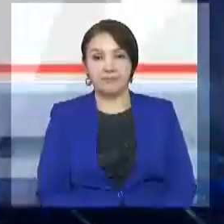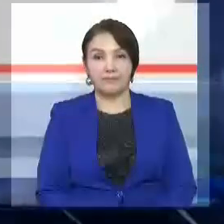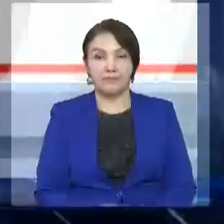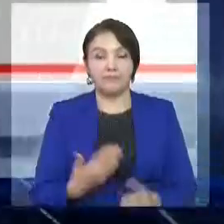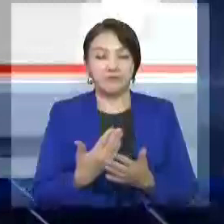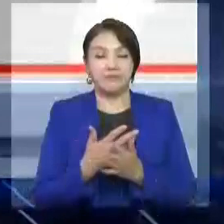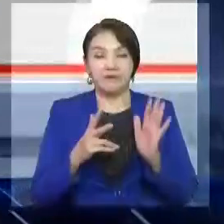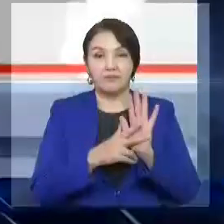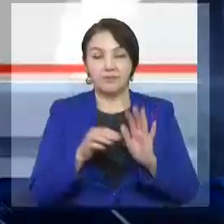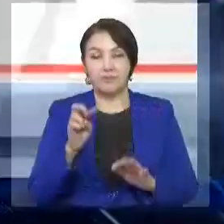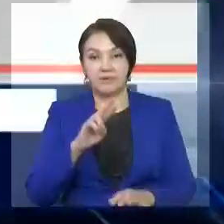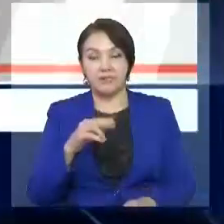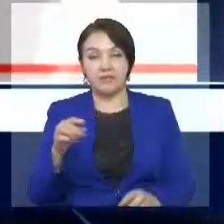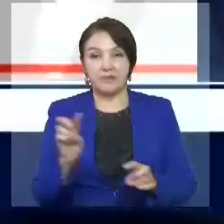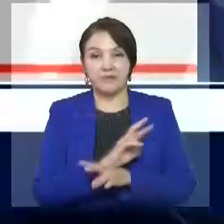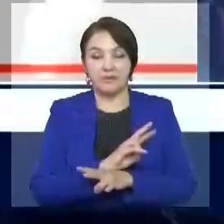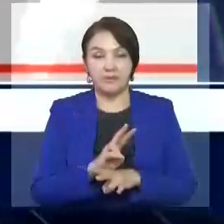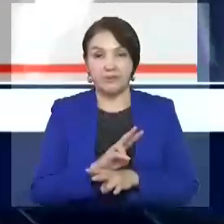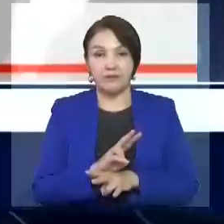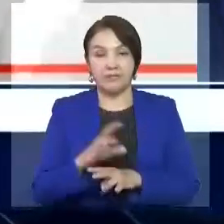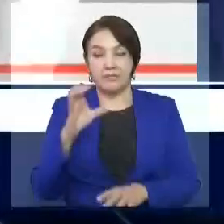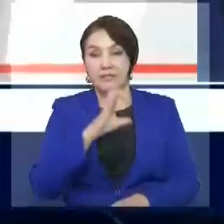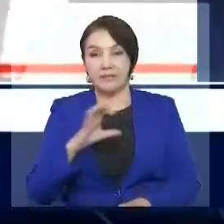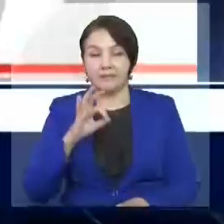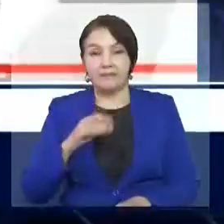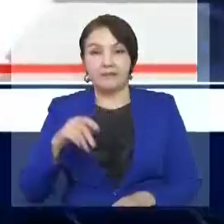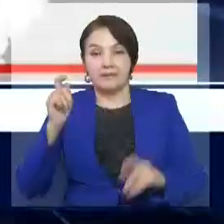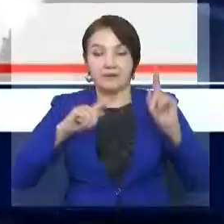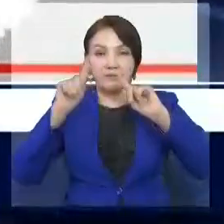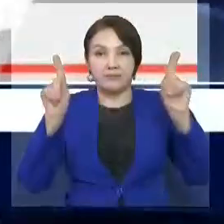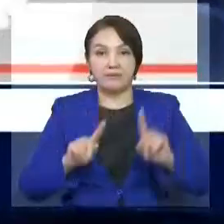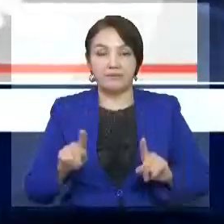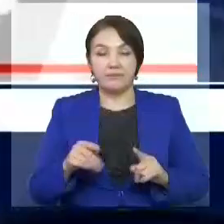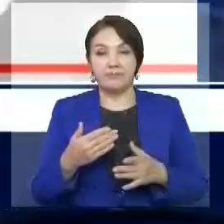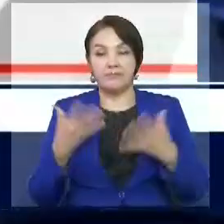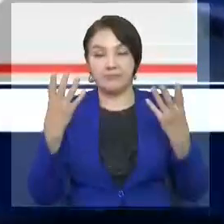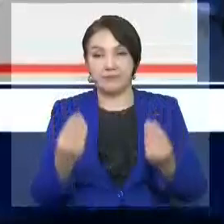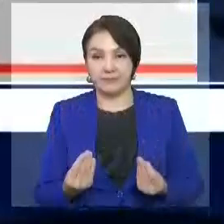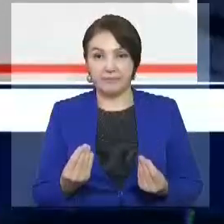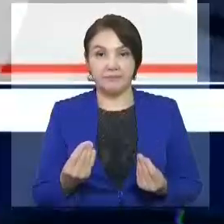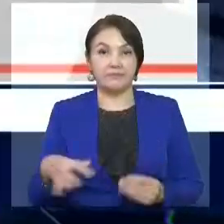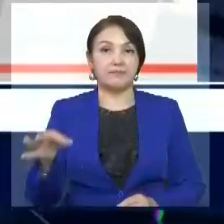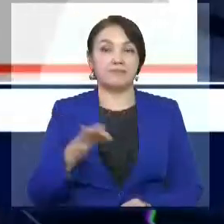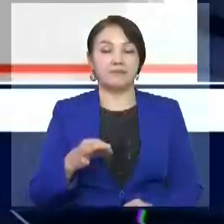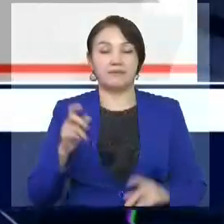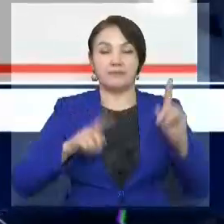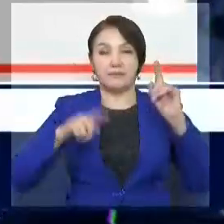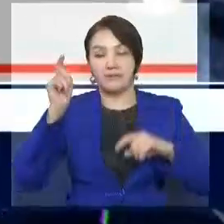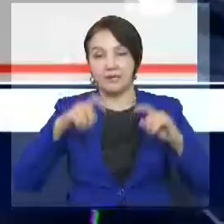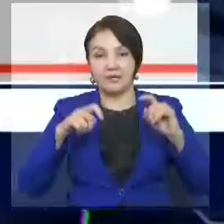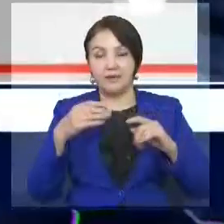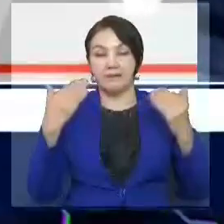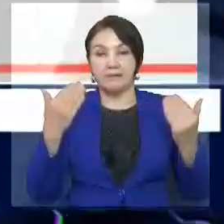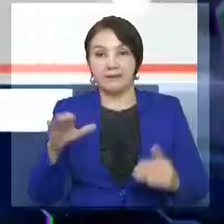8 июня ночью на западе и севере области дождь, гроза. Днем на большей части области дождь,